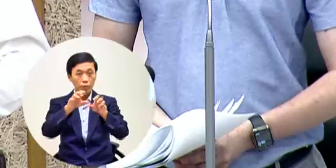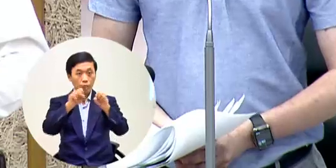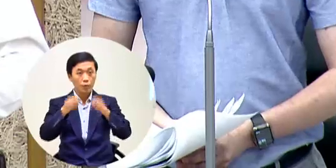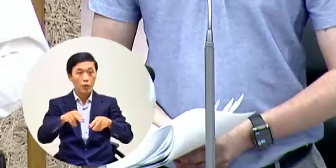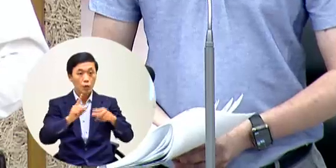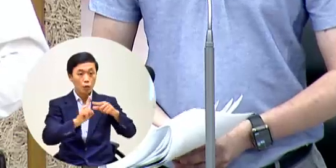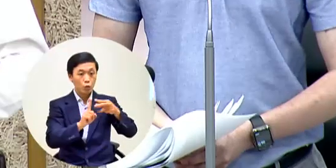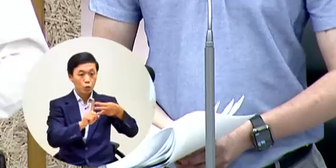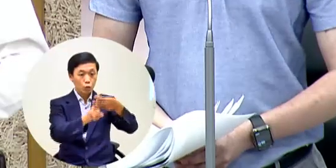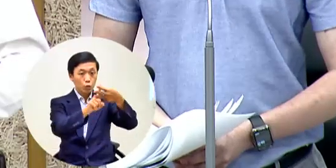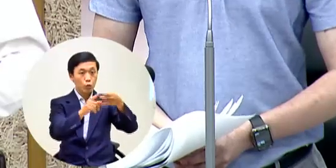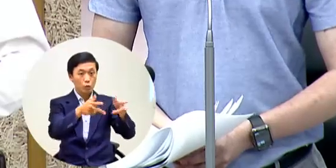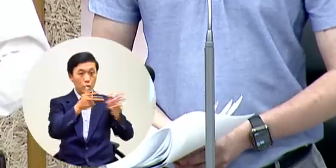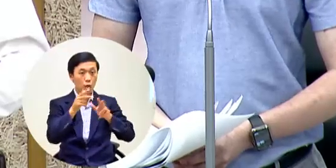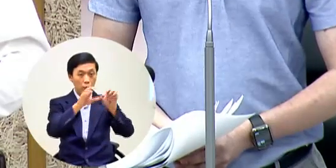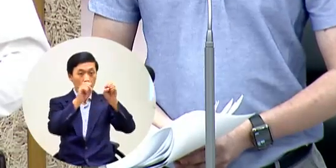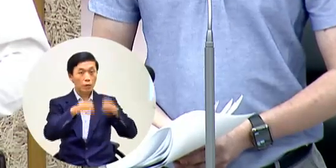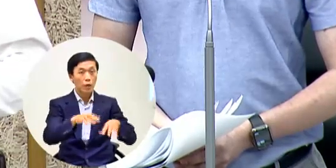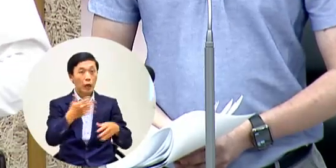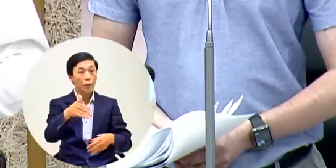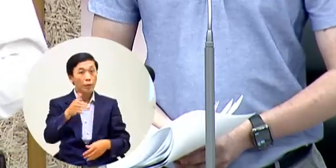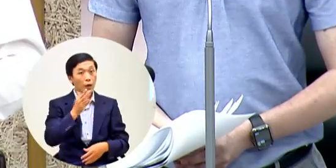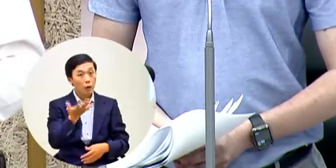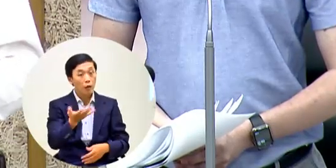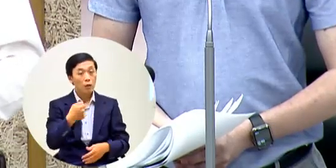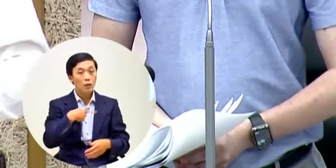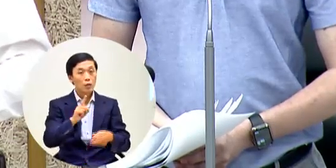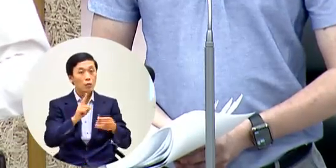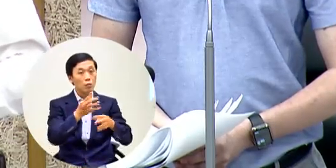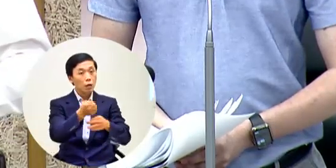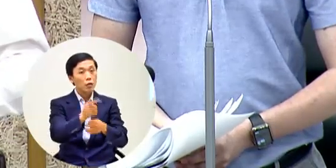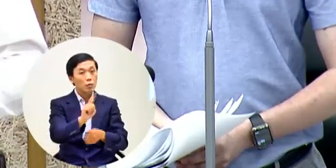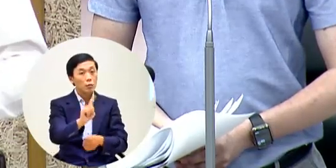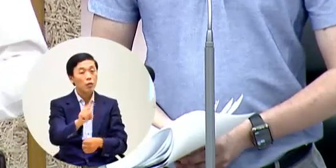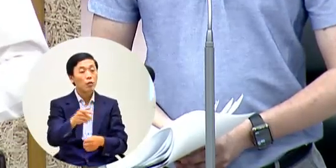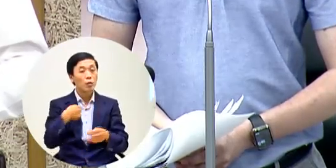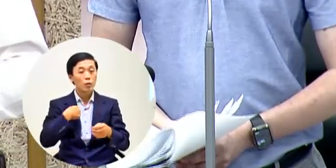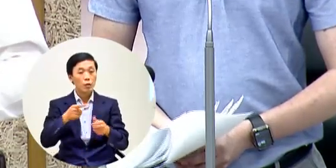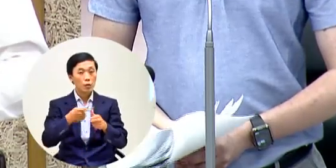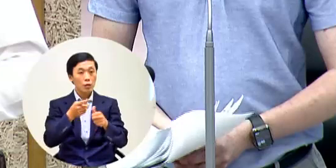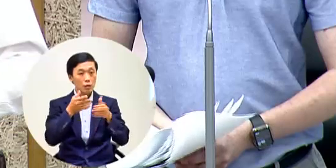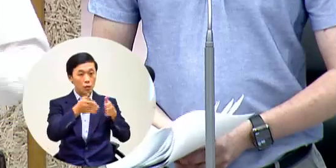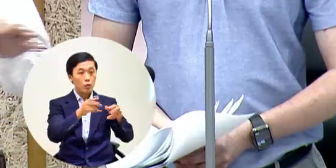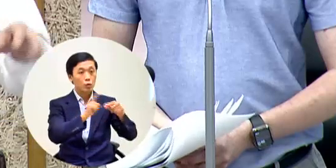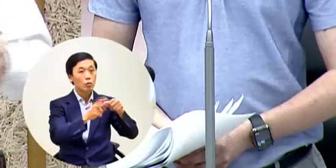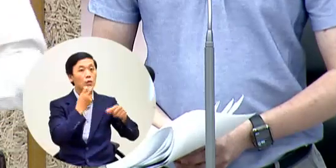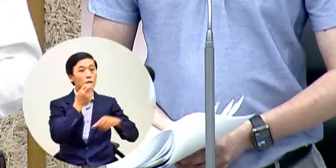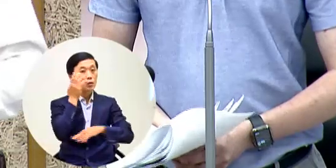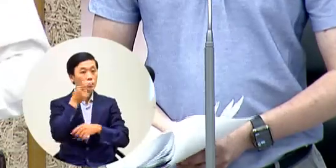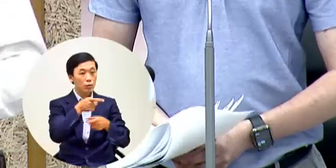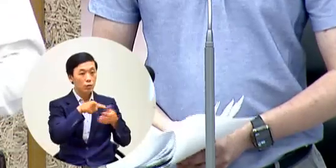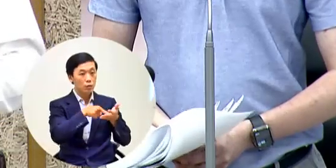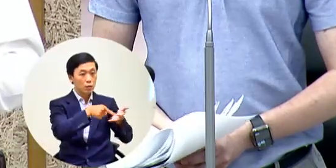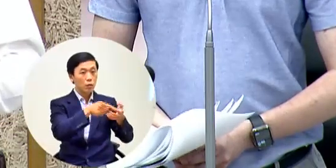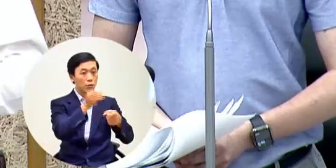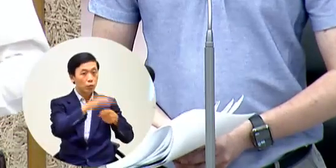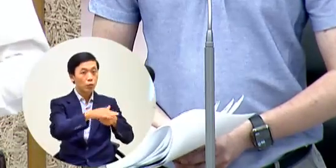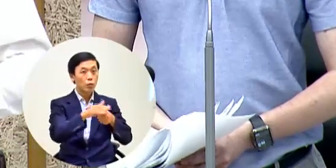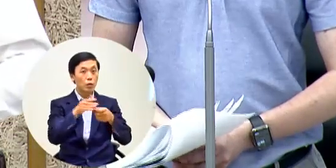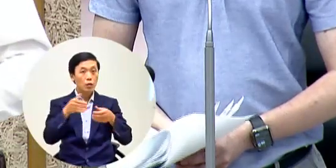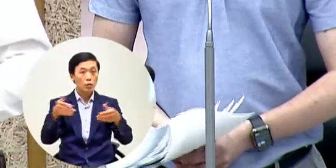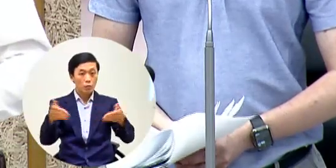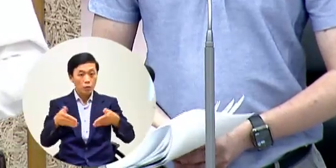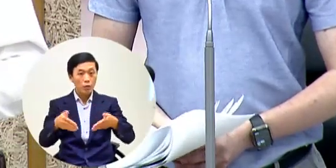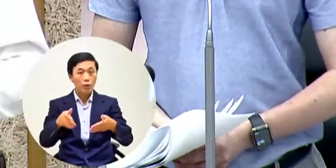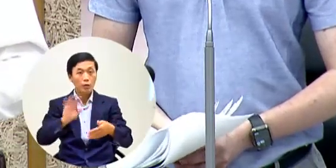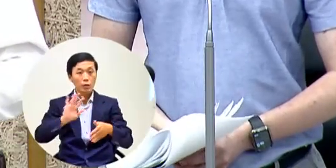吗？ 没有 拆。什么时候要拆？ 这一部分第一个是跟中央也在申请补助，那另外新工现在在做这一个